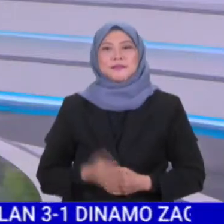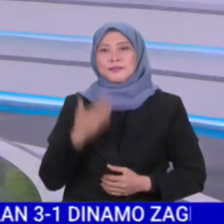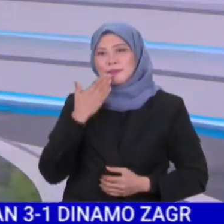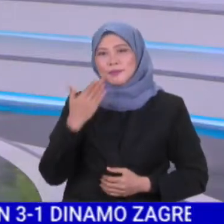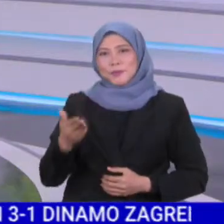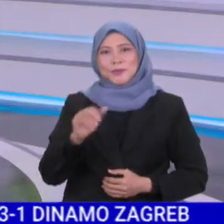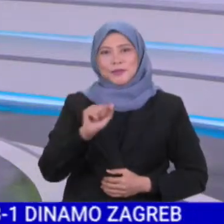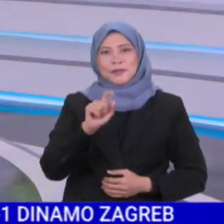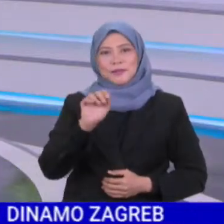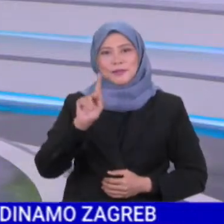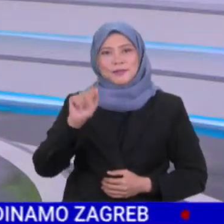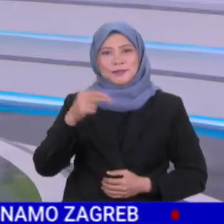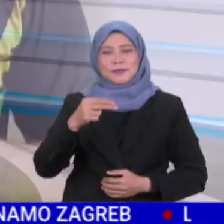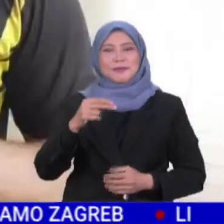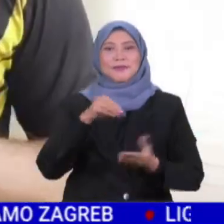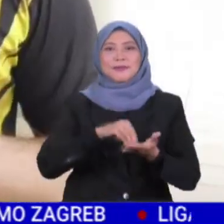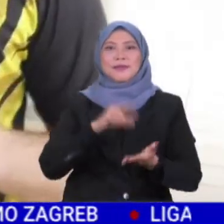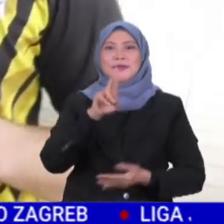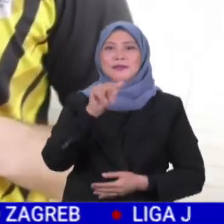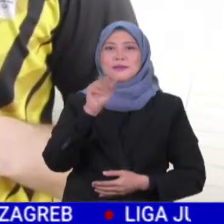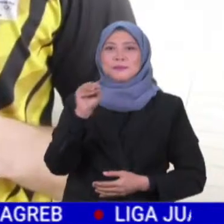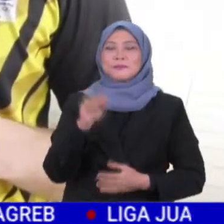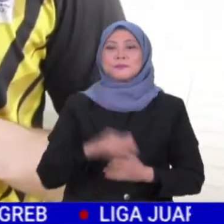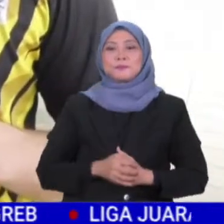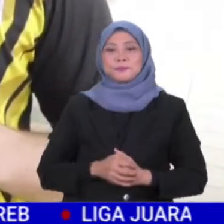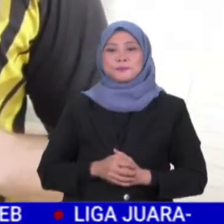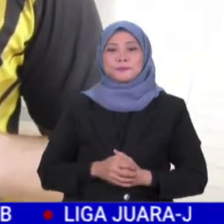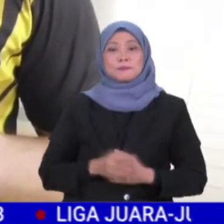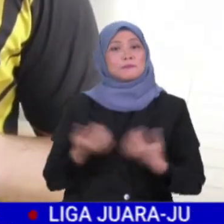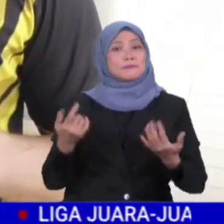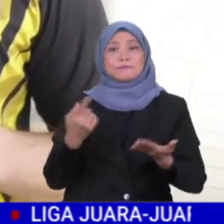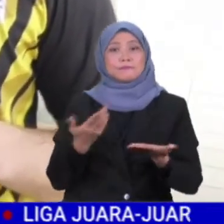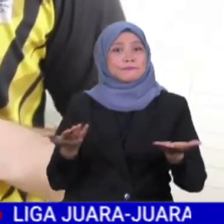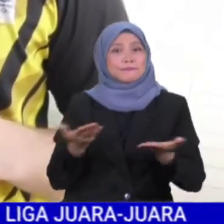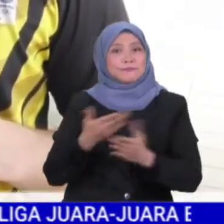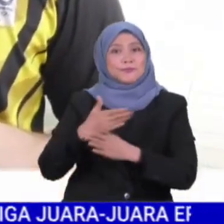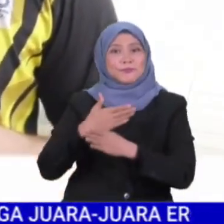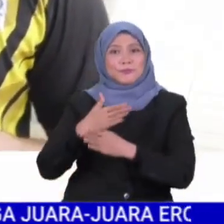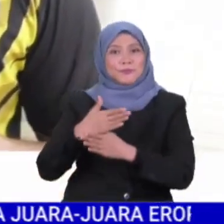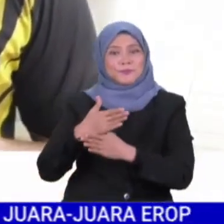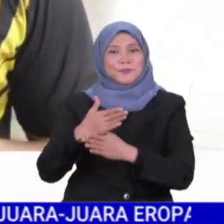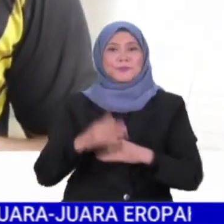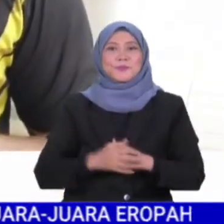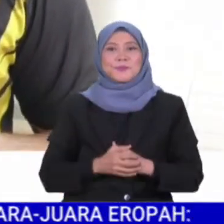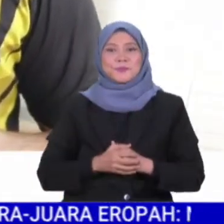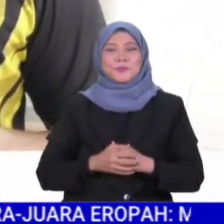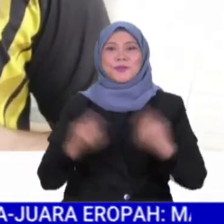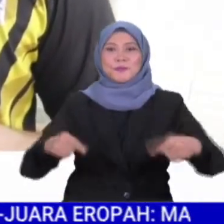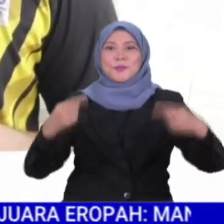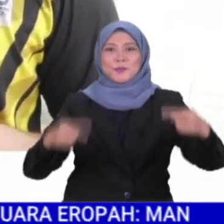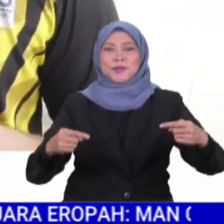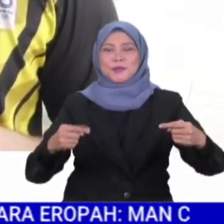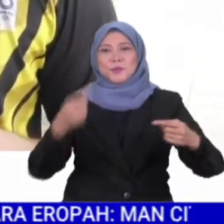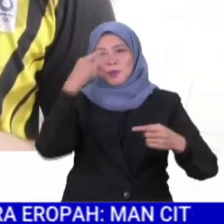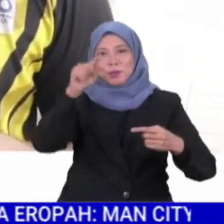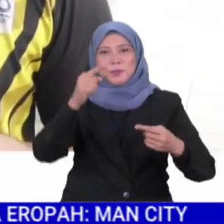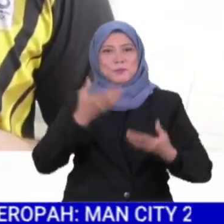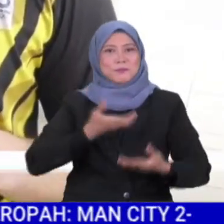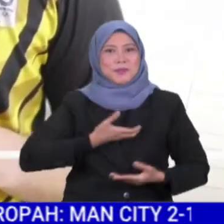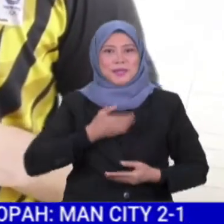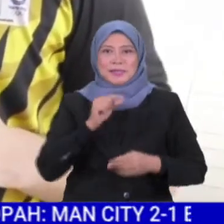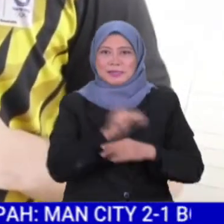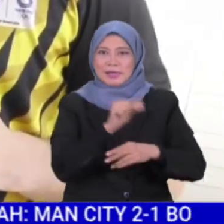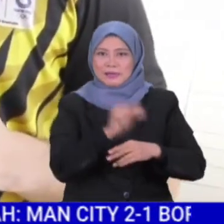Terima kasih Atikah Naim di Angkasa Puri. Apa yang saya boleh kongsikan, setakat ini perlawanan bagi perebutan pingat gangsa masih